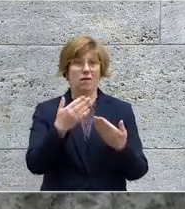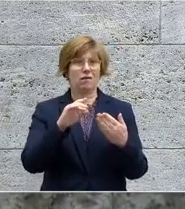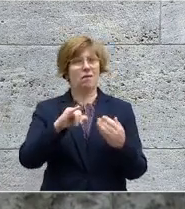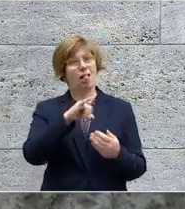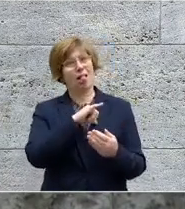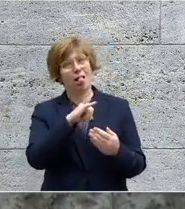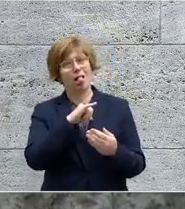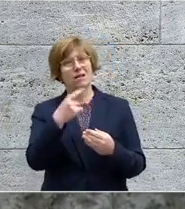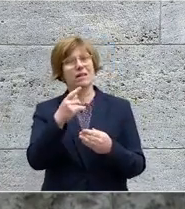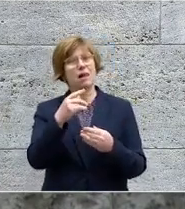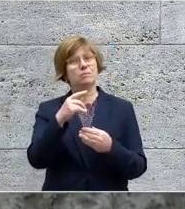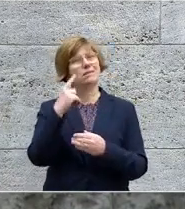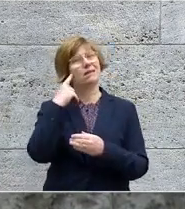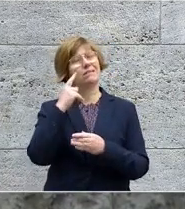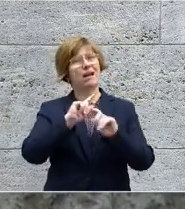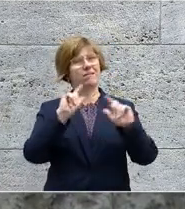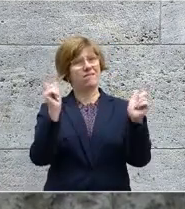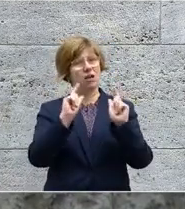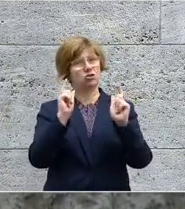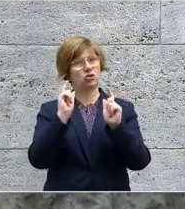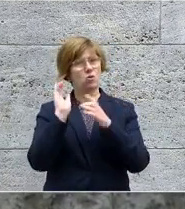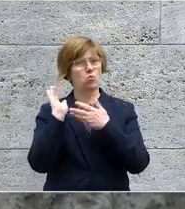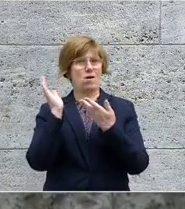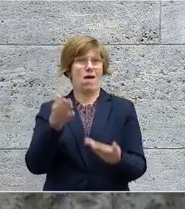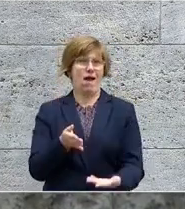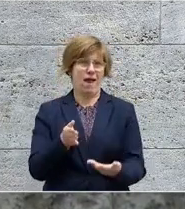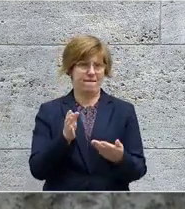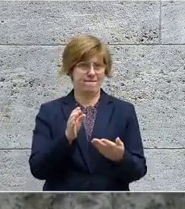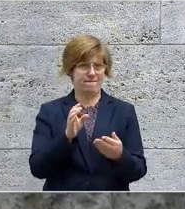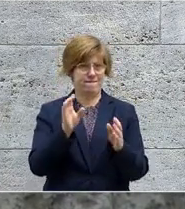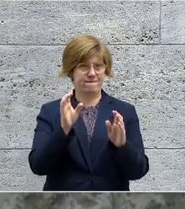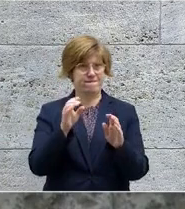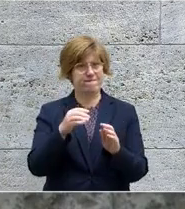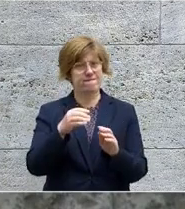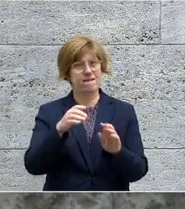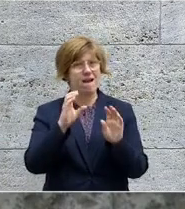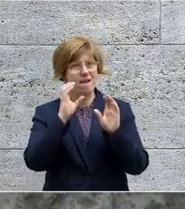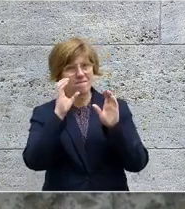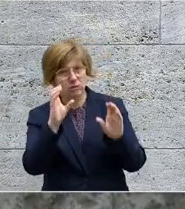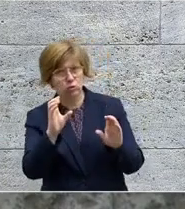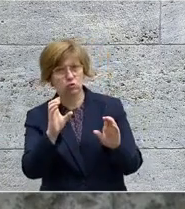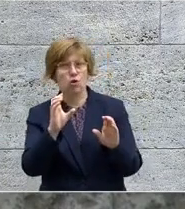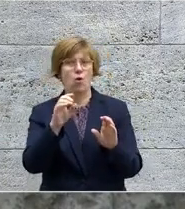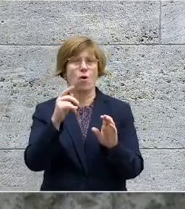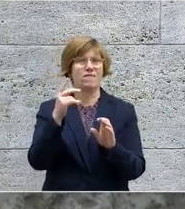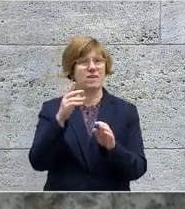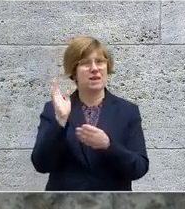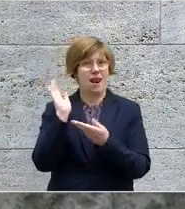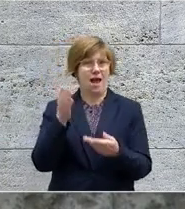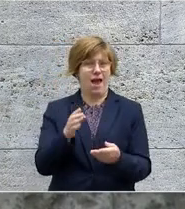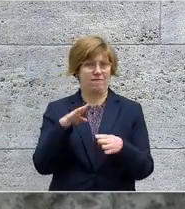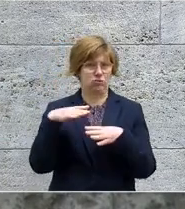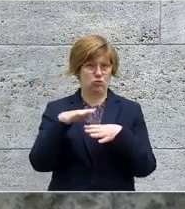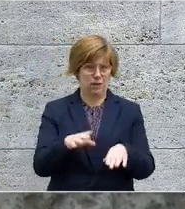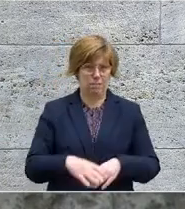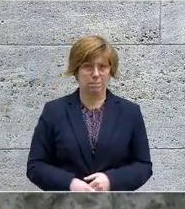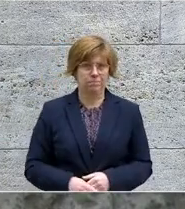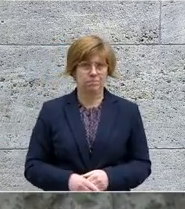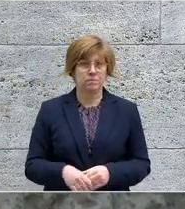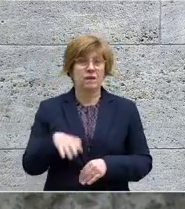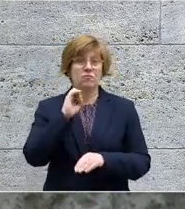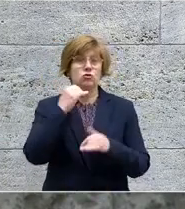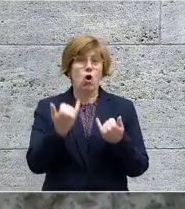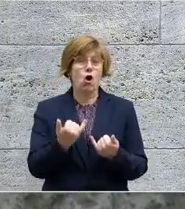ihr Interesse, die diese Gedenkveranstaltung live im Fernsehen oder über den Livestream verfolgen. Wir erinnern heute an